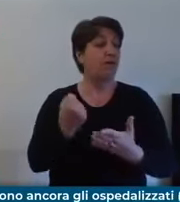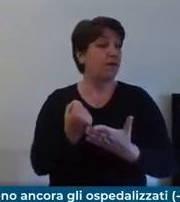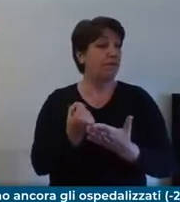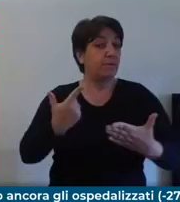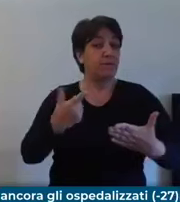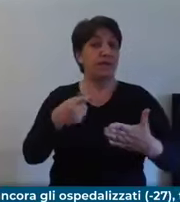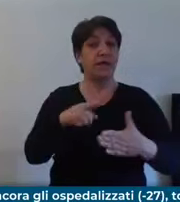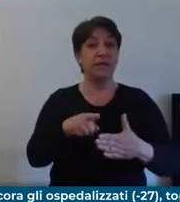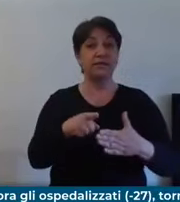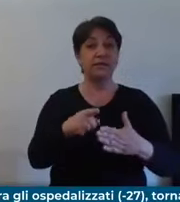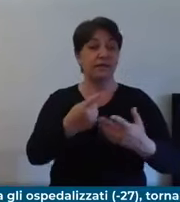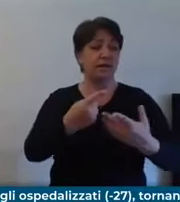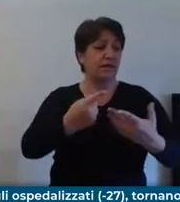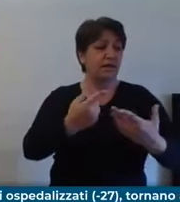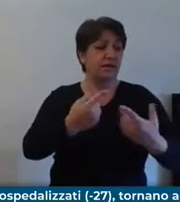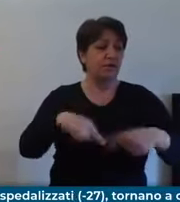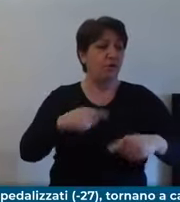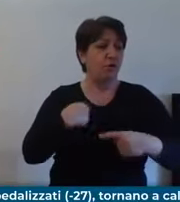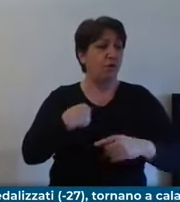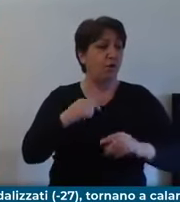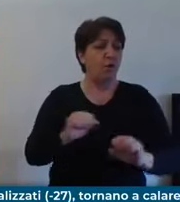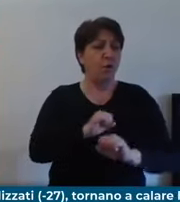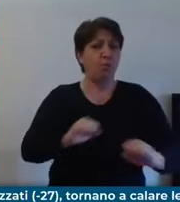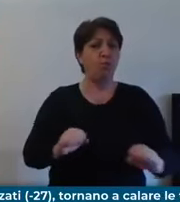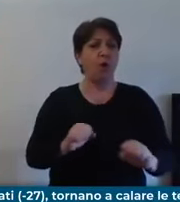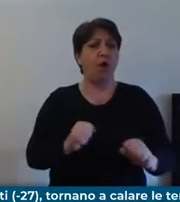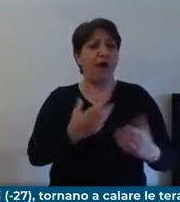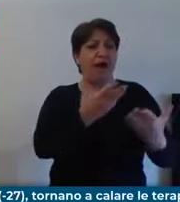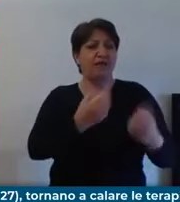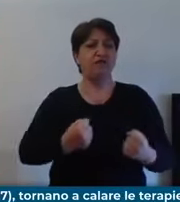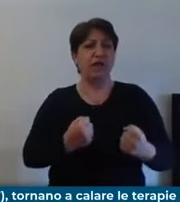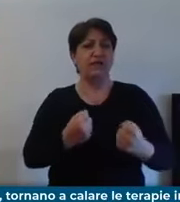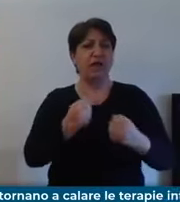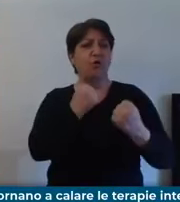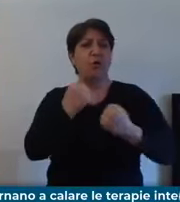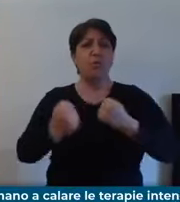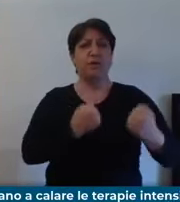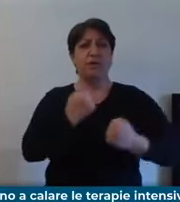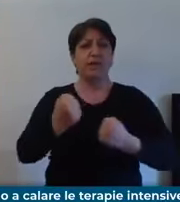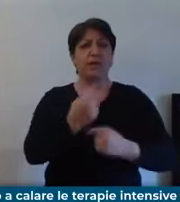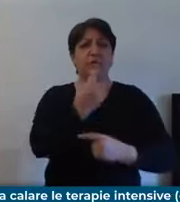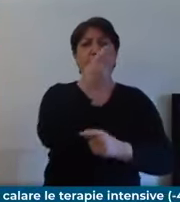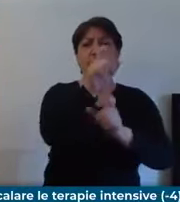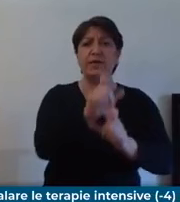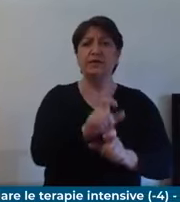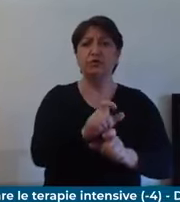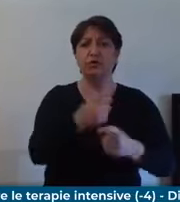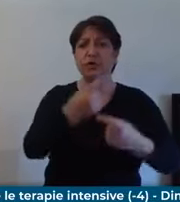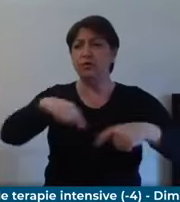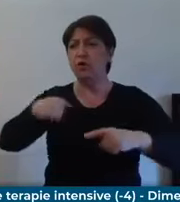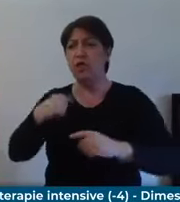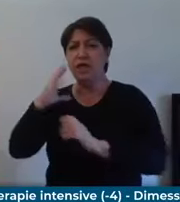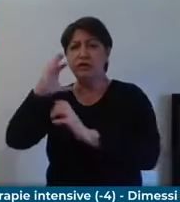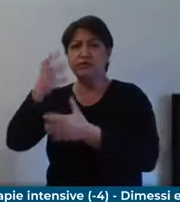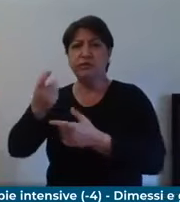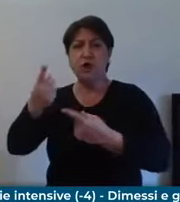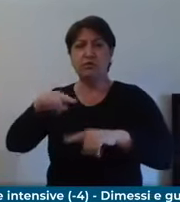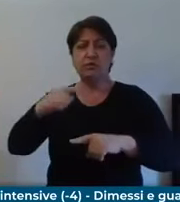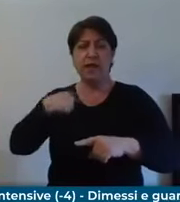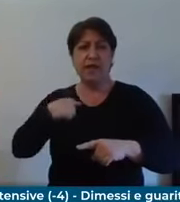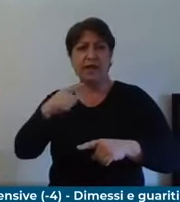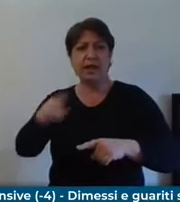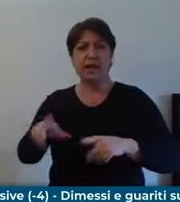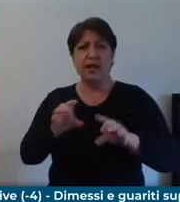che il comportamento di una persona possa danneggiare tutto lo sforzo fisico, culturale ed economico che stiamo facendo per risolvere